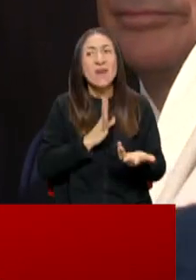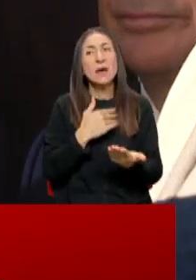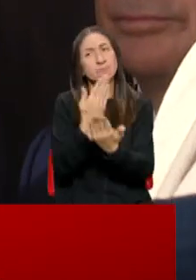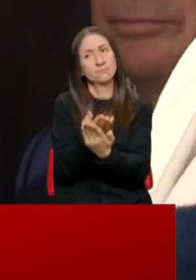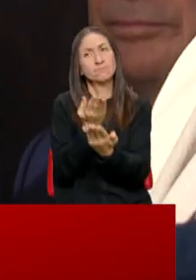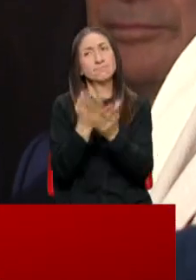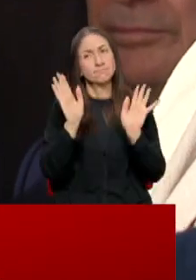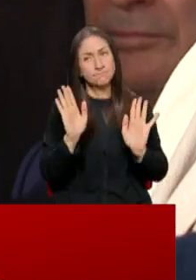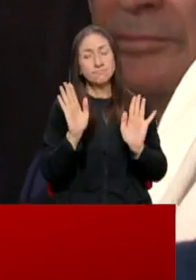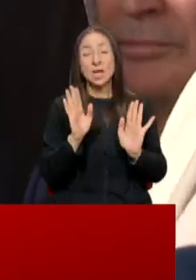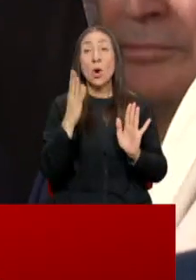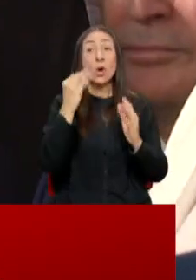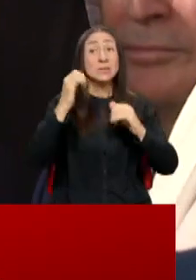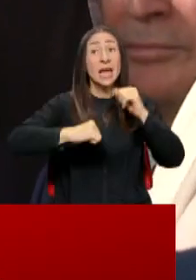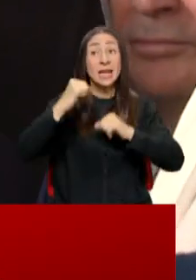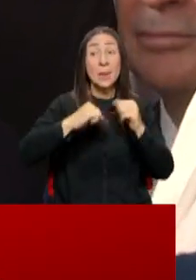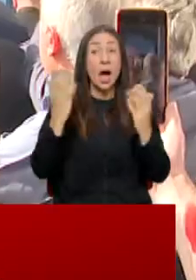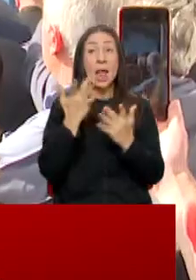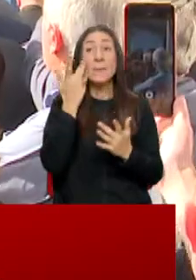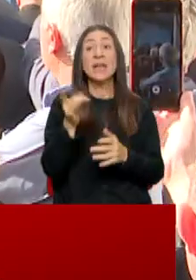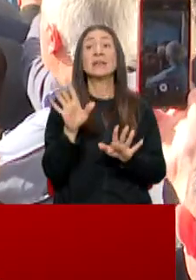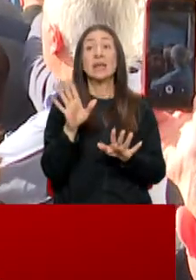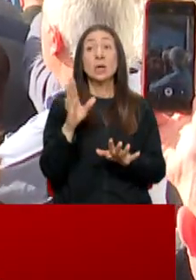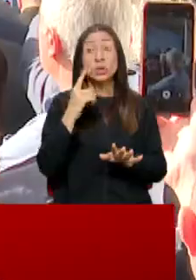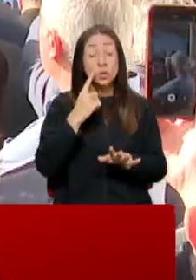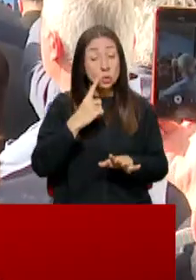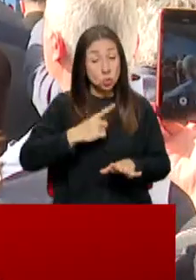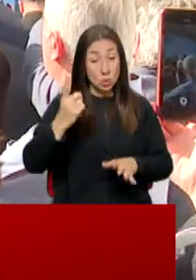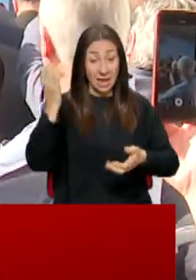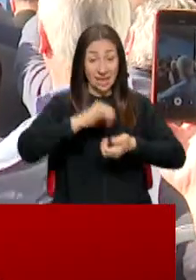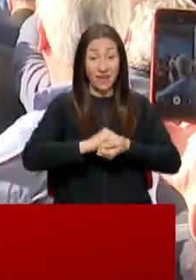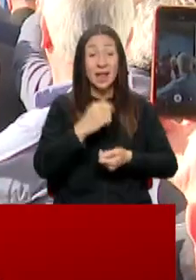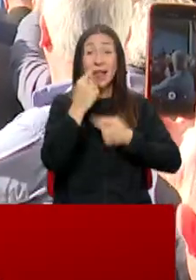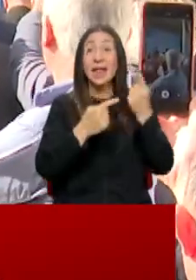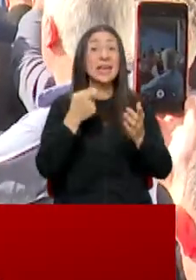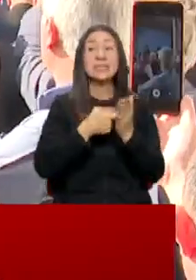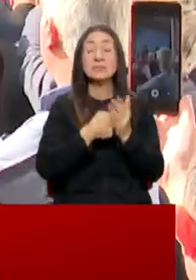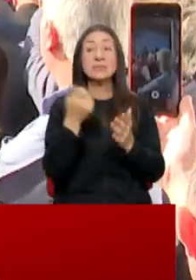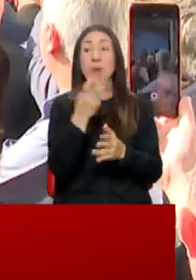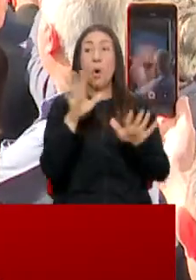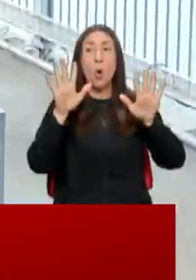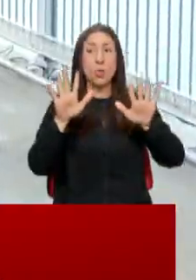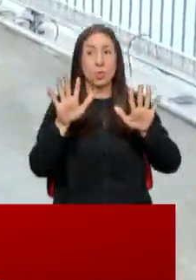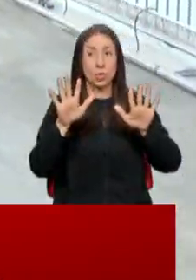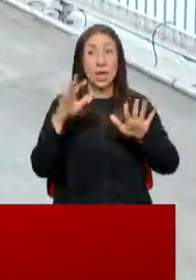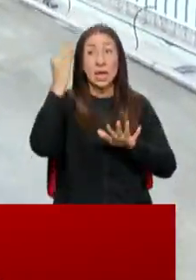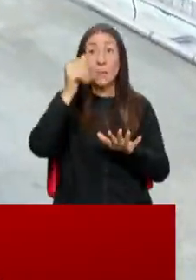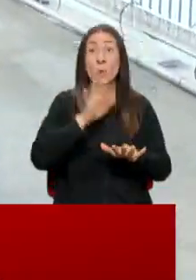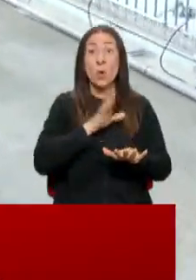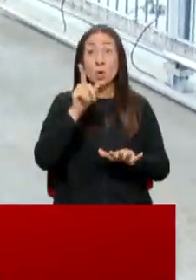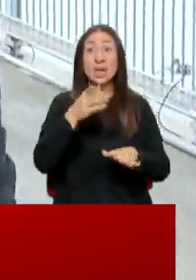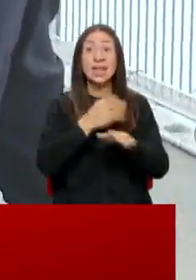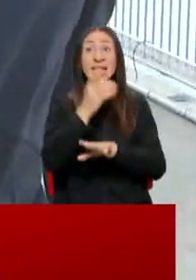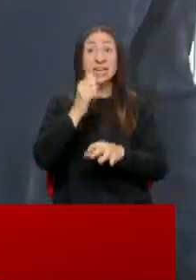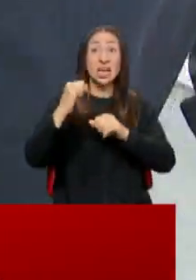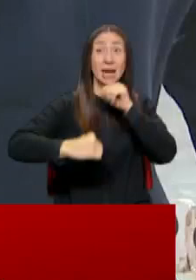olacak. İmamoğlu'nun olası rakibi ise hala belli değil. Cumhur İttifakı kanadında adı geçen isim sayısı 10'a ulaştı. İmamoğlu